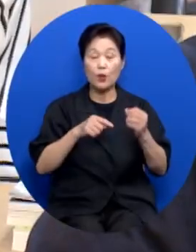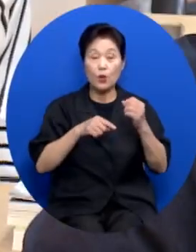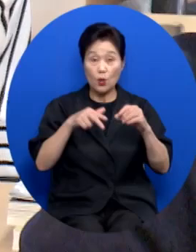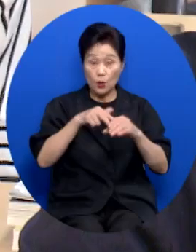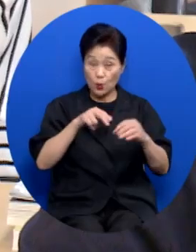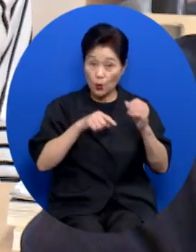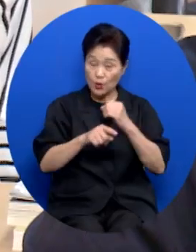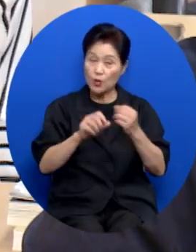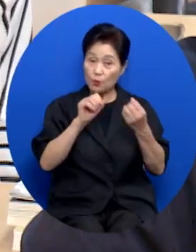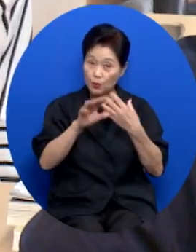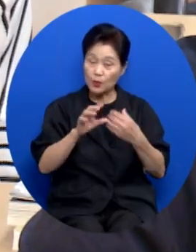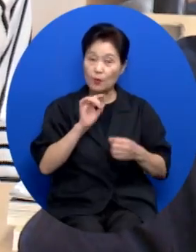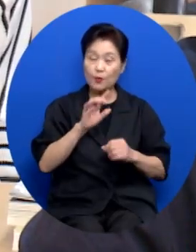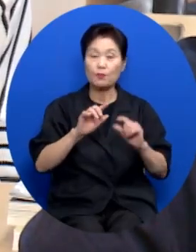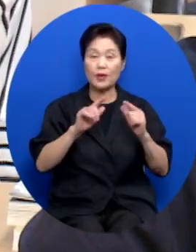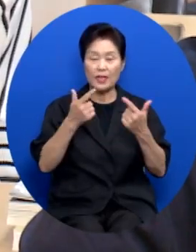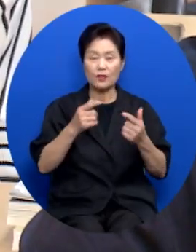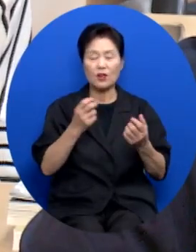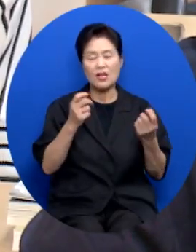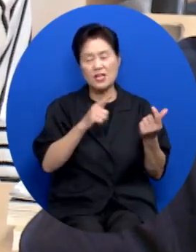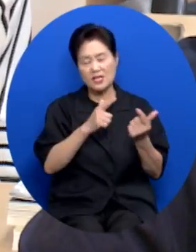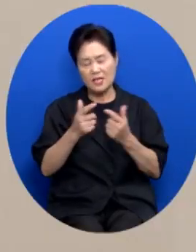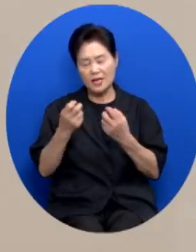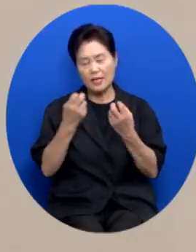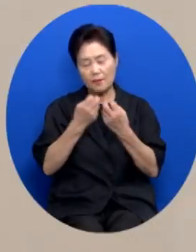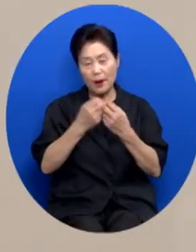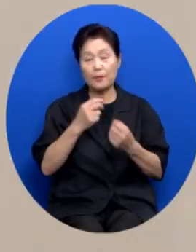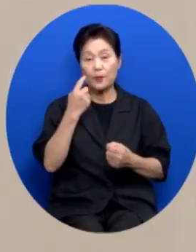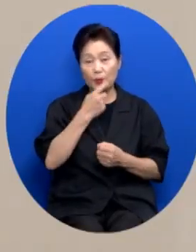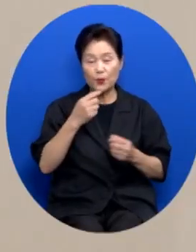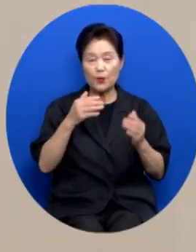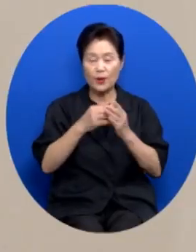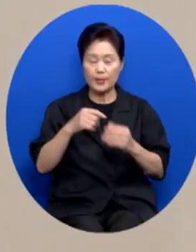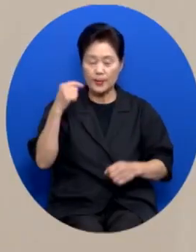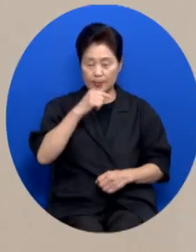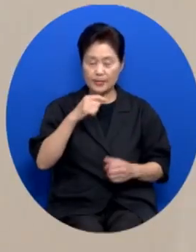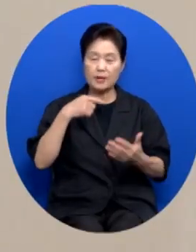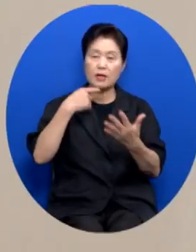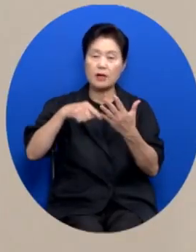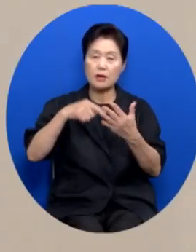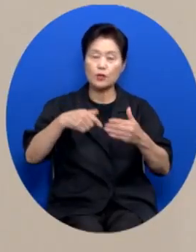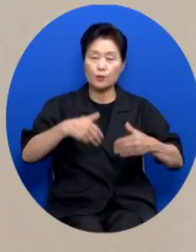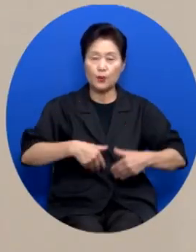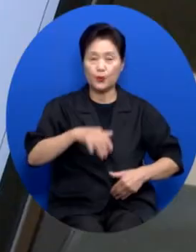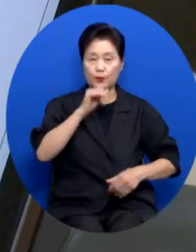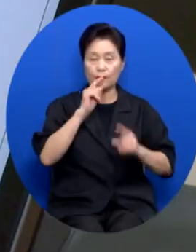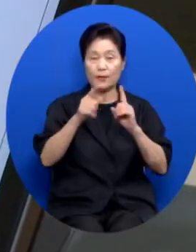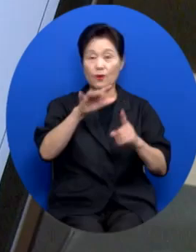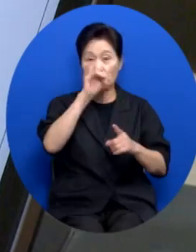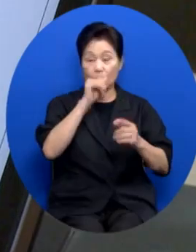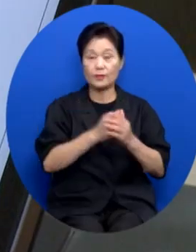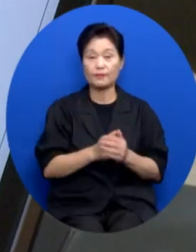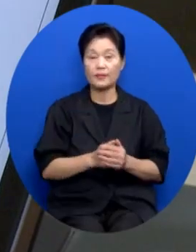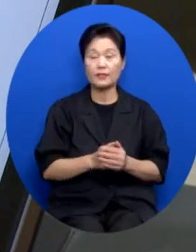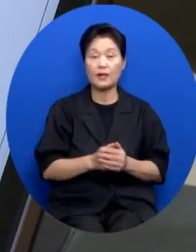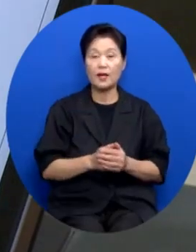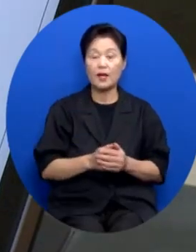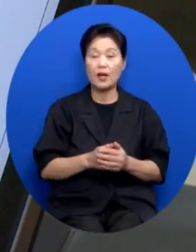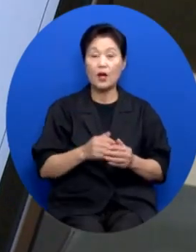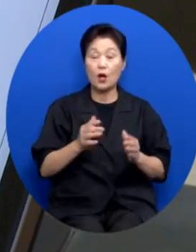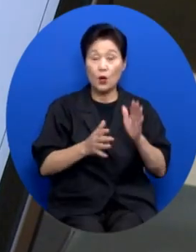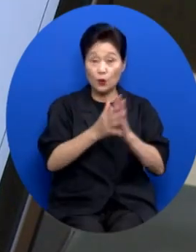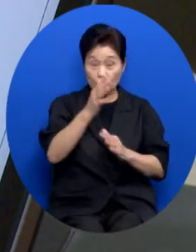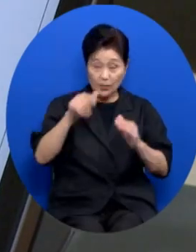내용뿐만 아니라 구조와 방법론까지 철저하게 가르쳐야 한다고 강조했습니다. 한편 시티투시티 코리아는 도시